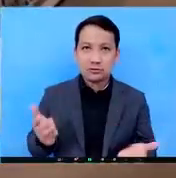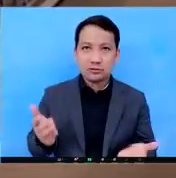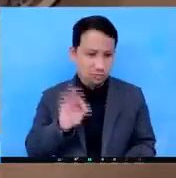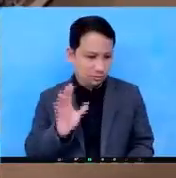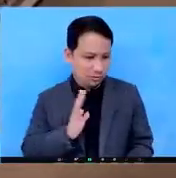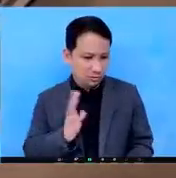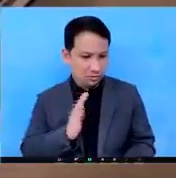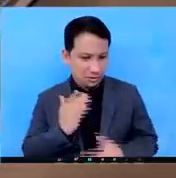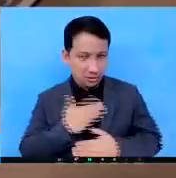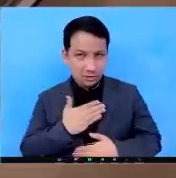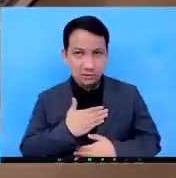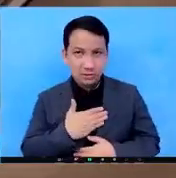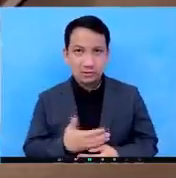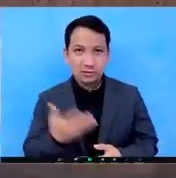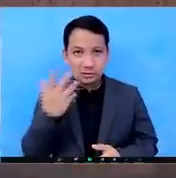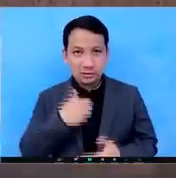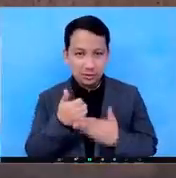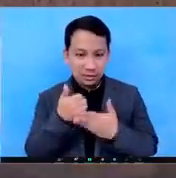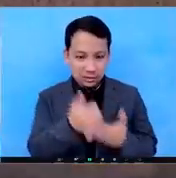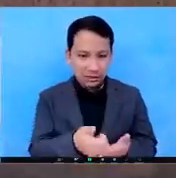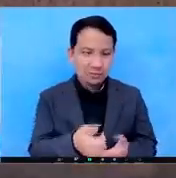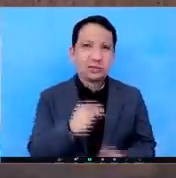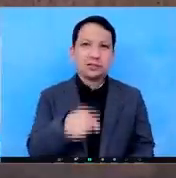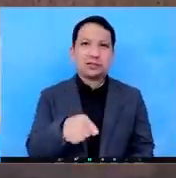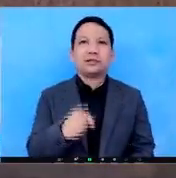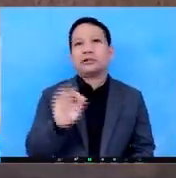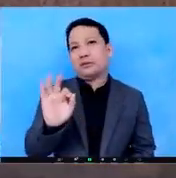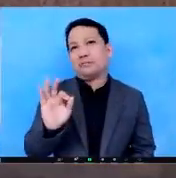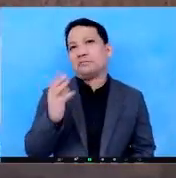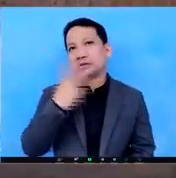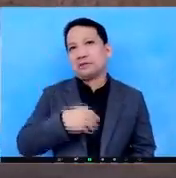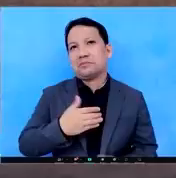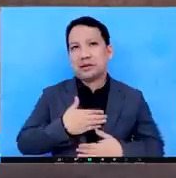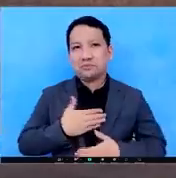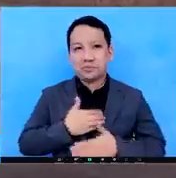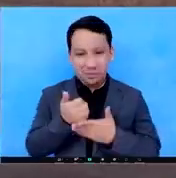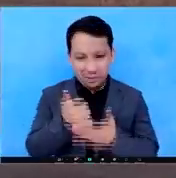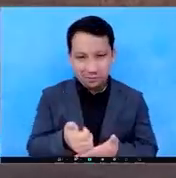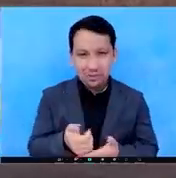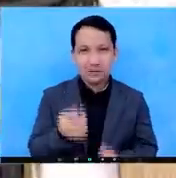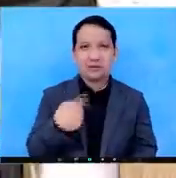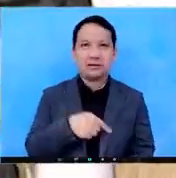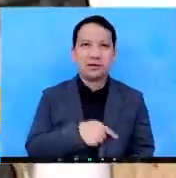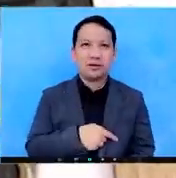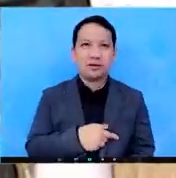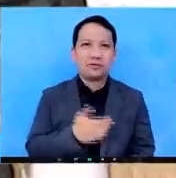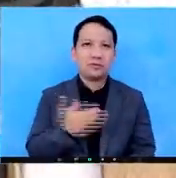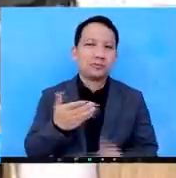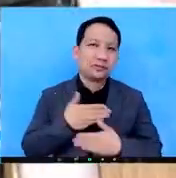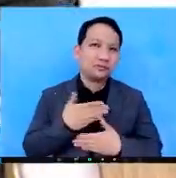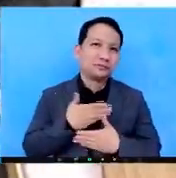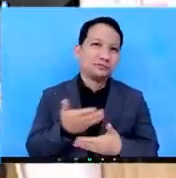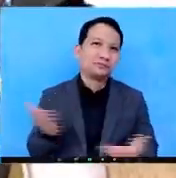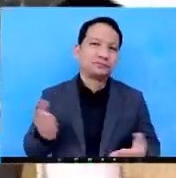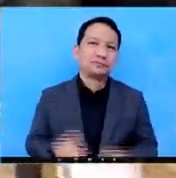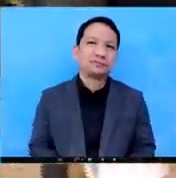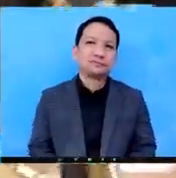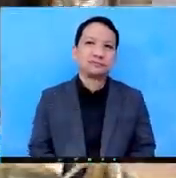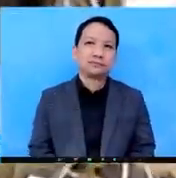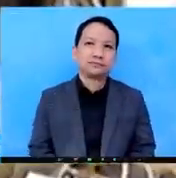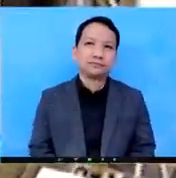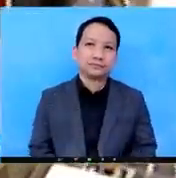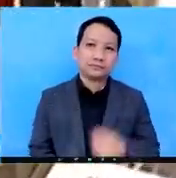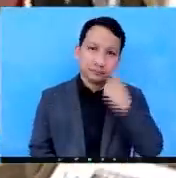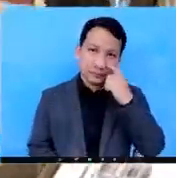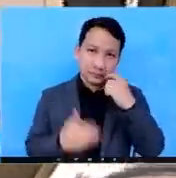masaya. Siyempre, nakakatulong ka, diba? Masaya. Kahit pa para, nakatulong din at nakakatuwa. Nilimitahan lang sa